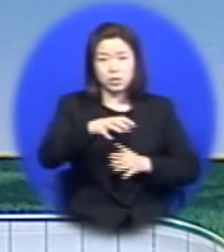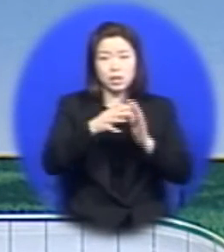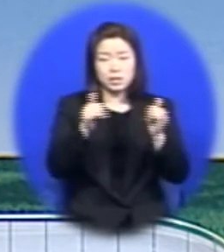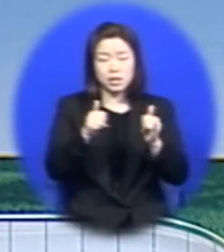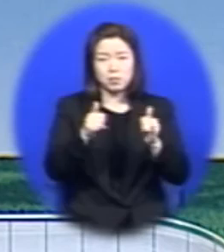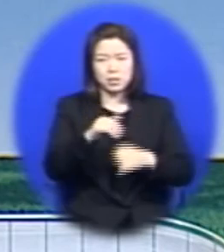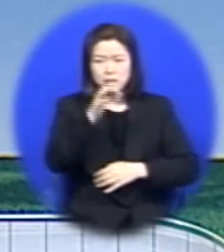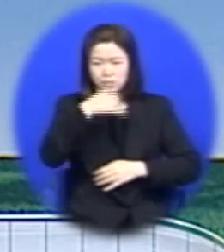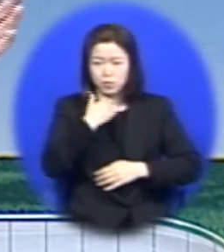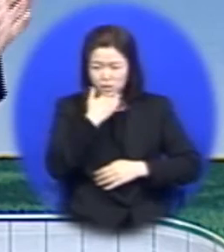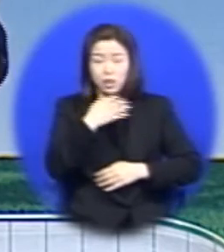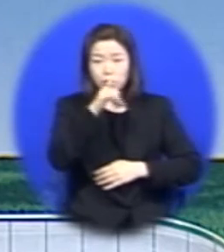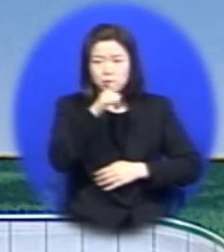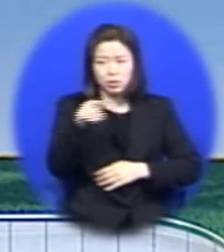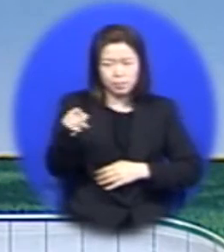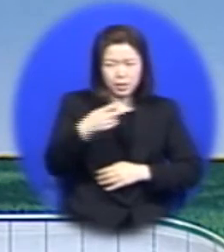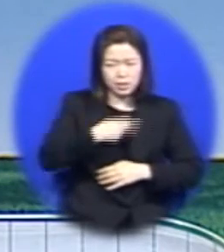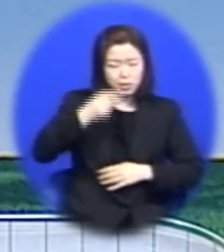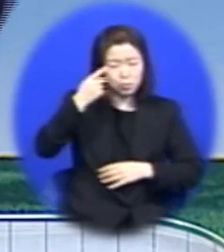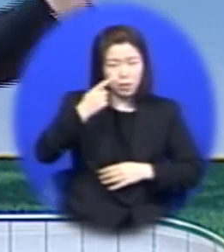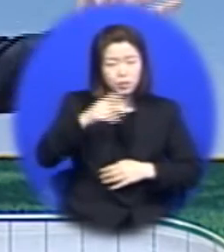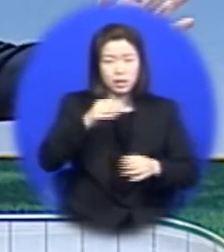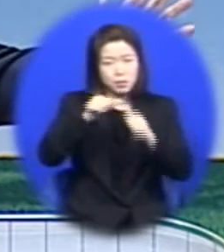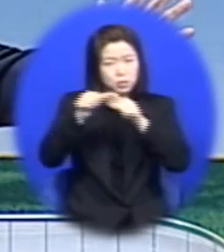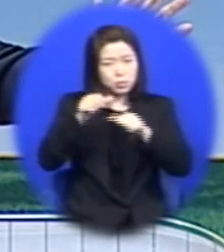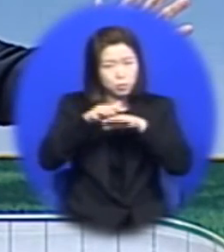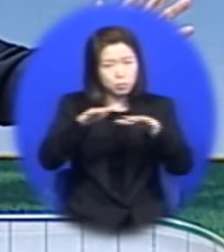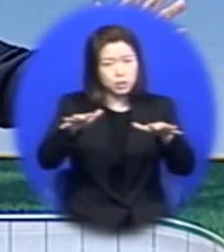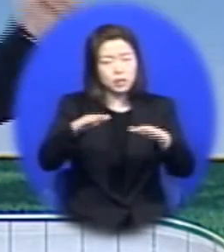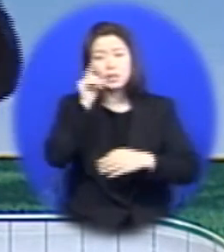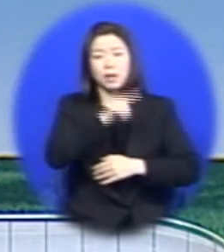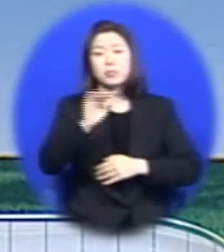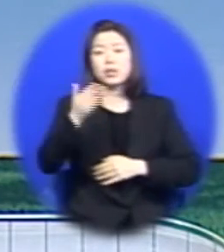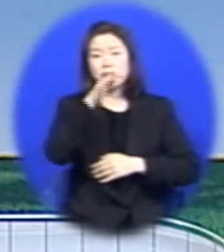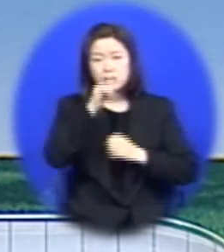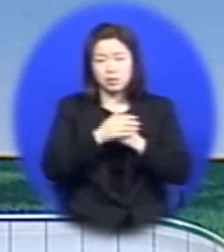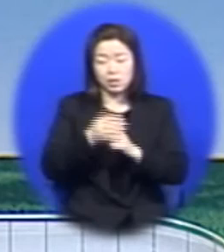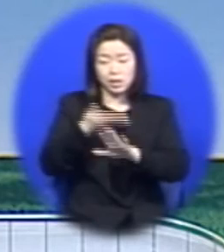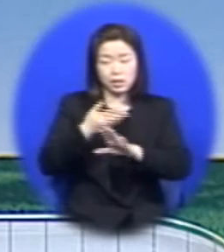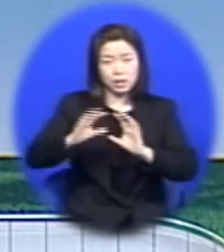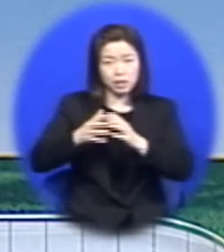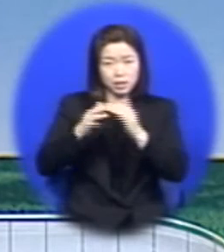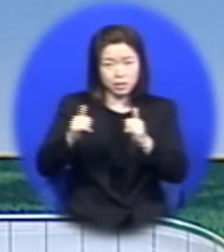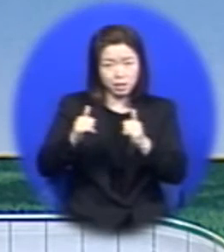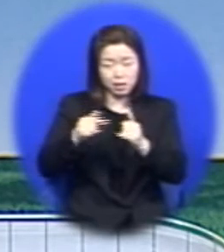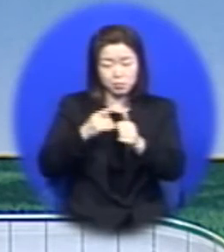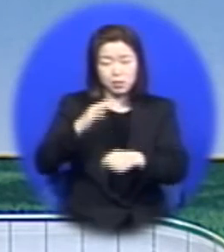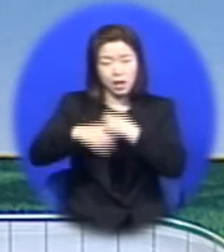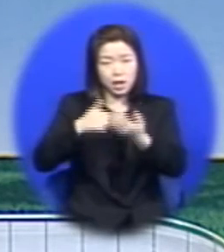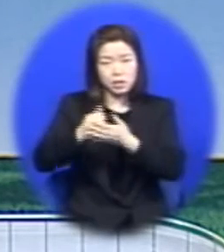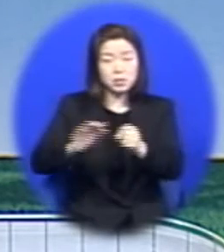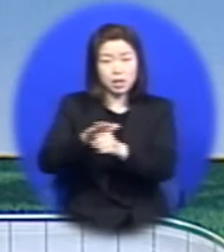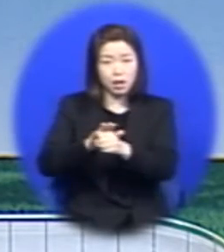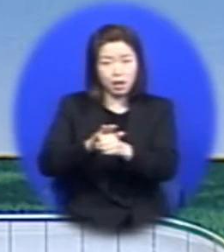벼르고 있었어요. 사도 바울에 대한 소문이 워낙 나쁘게 났습니다. 이방인들을 하나님이 사랑하신다. 이방인들을